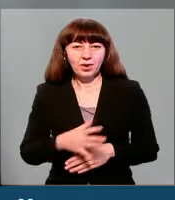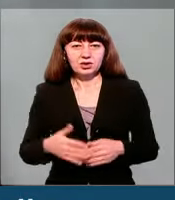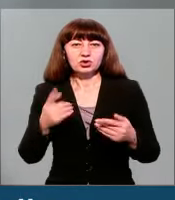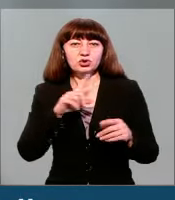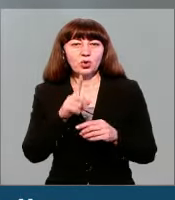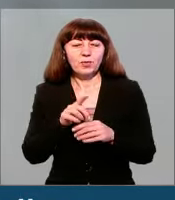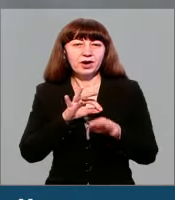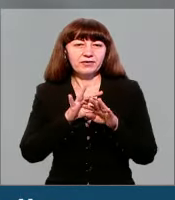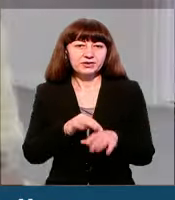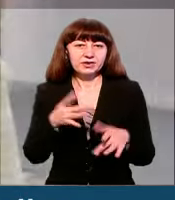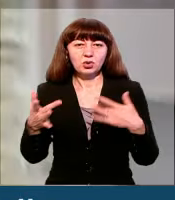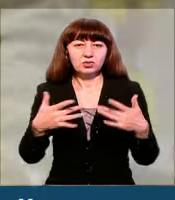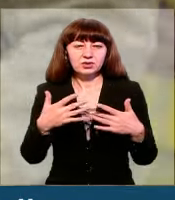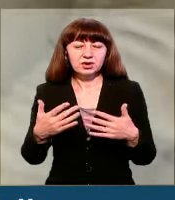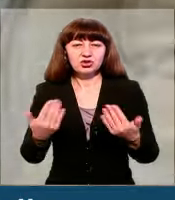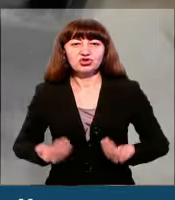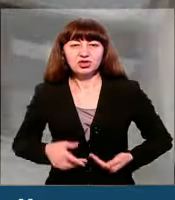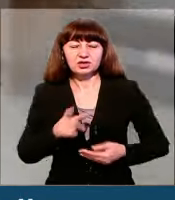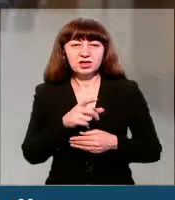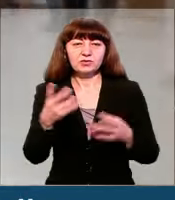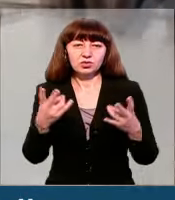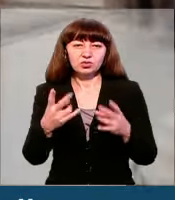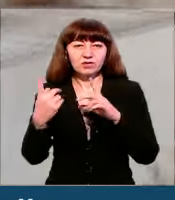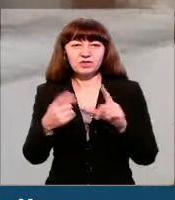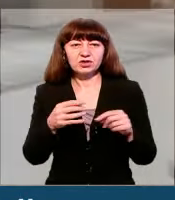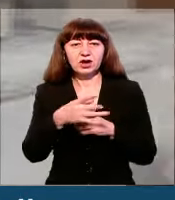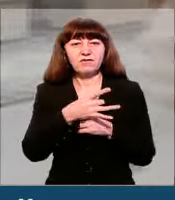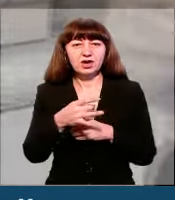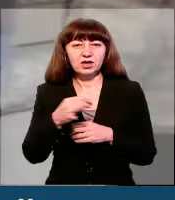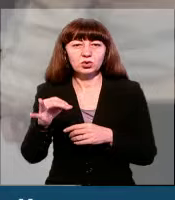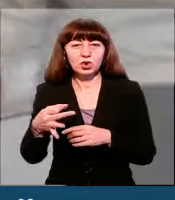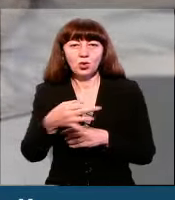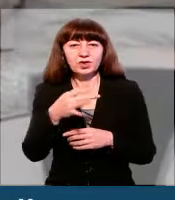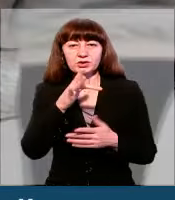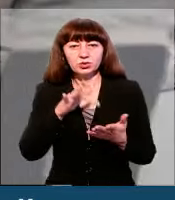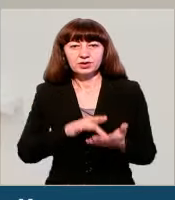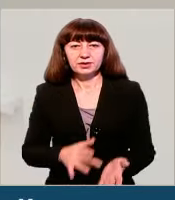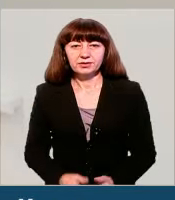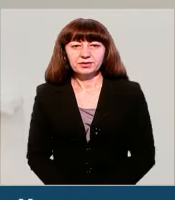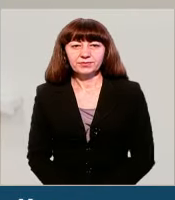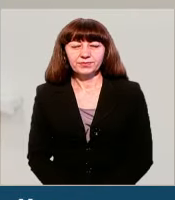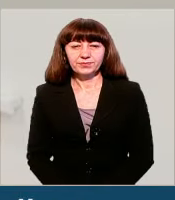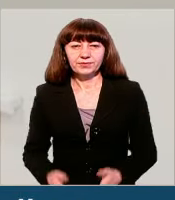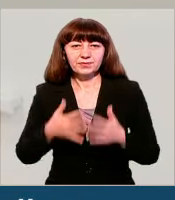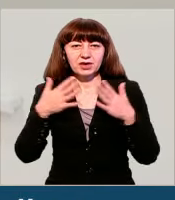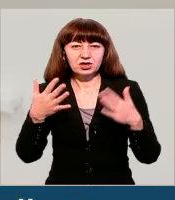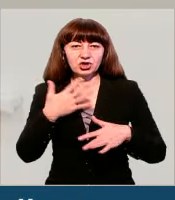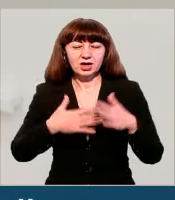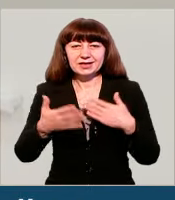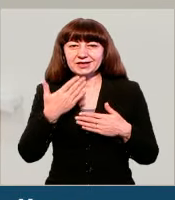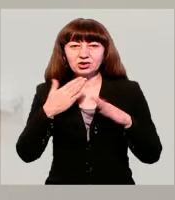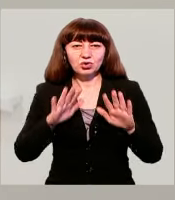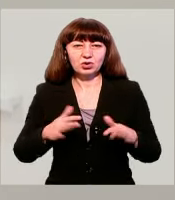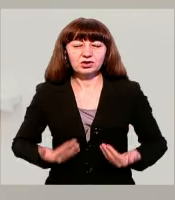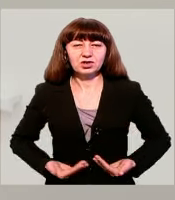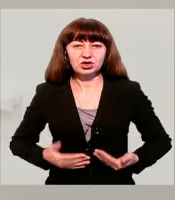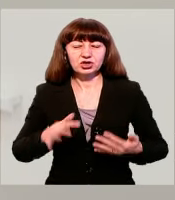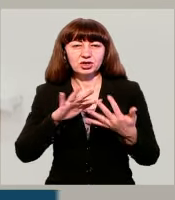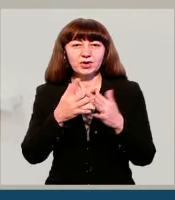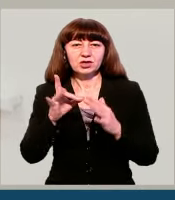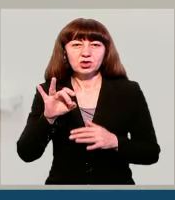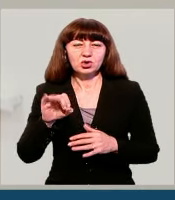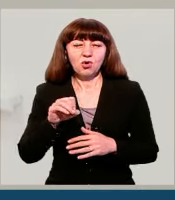организовать концерт или мероприятие, жителям приходилось выезжать в районы и областной центры. Большая радость не только для жителей села